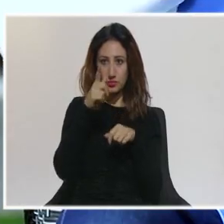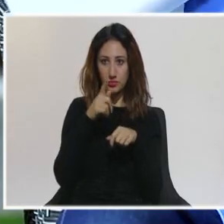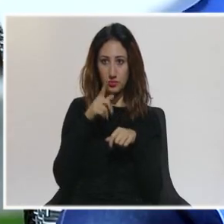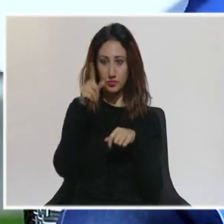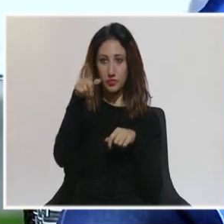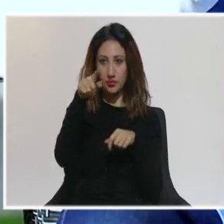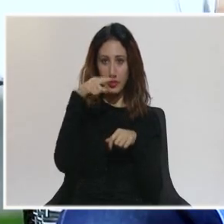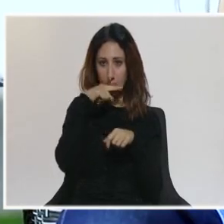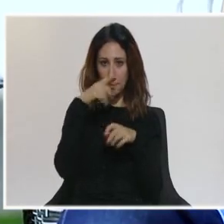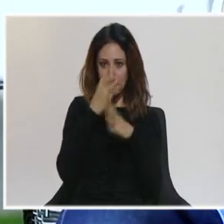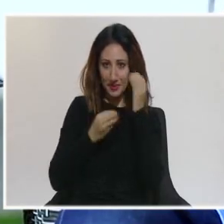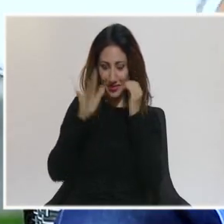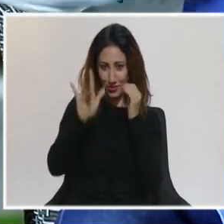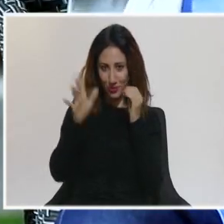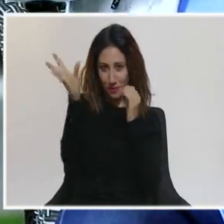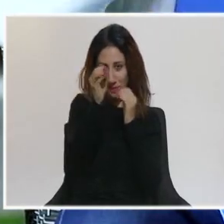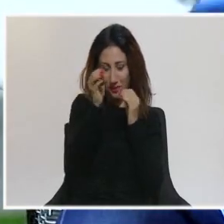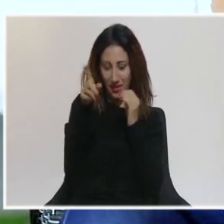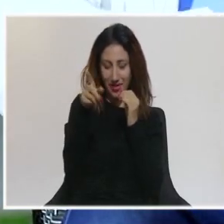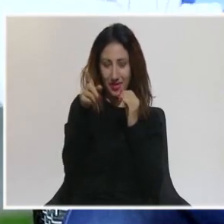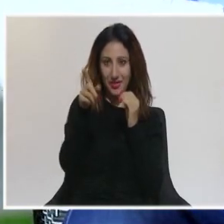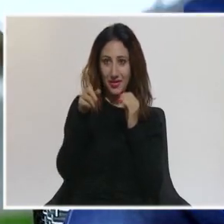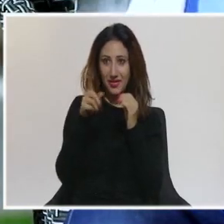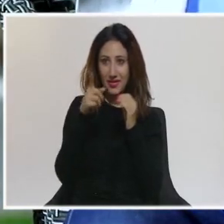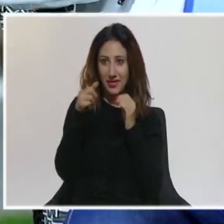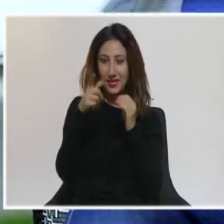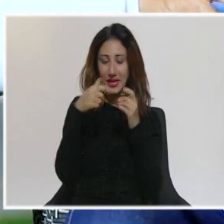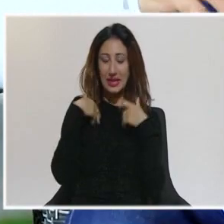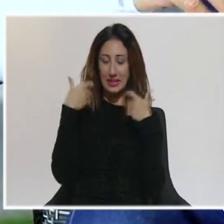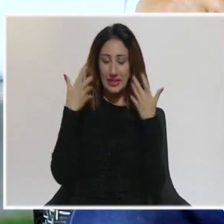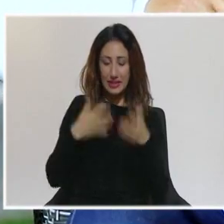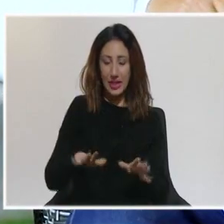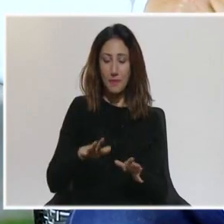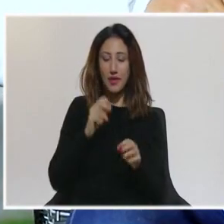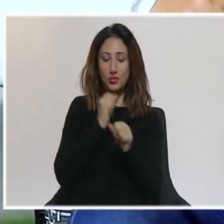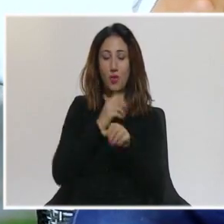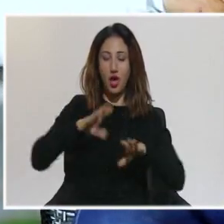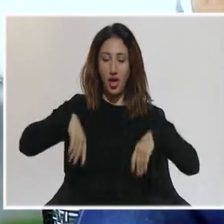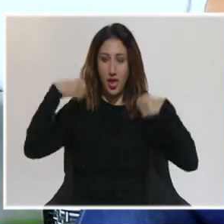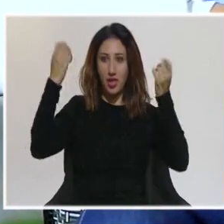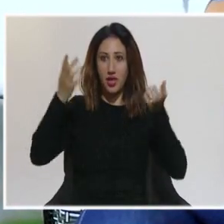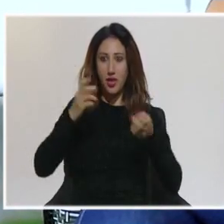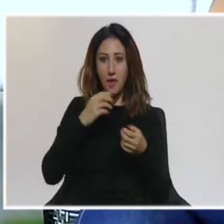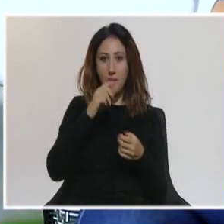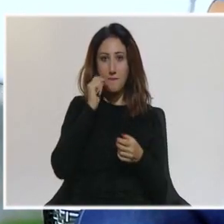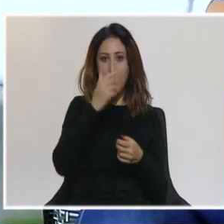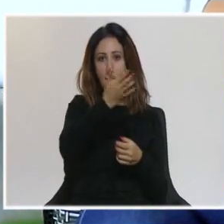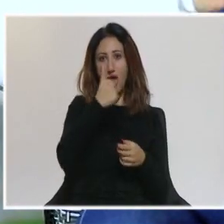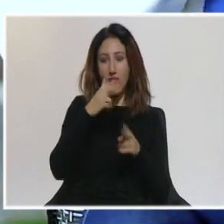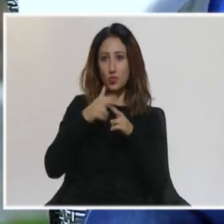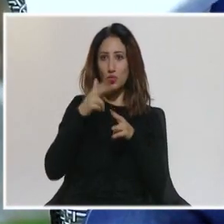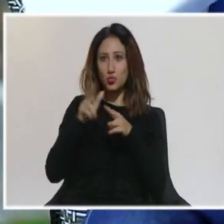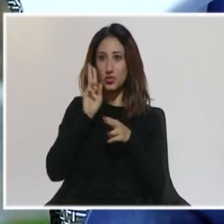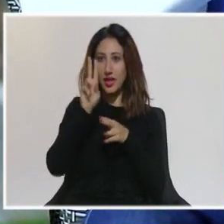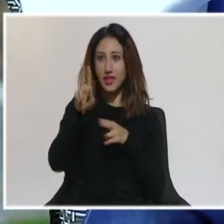فهي ببقى جاي من الشغل بقى حاجه تعبان ولسه هقلع وبتاع يلا بابا نتفرج على المسلسل عشان